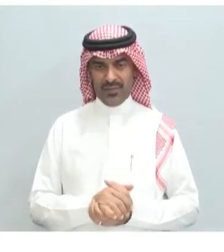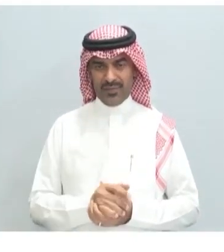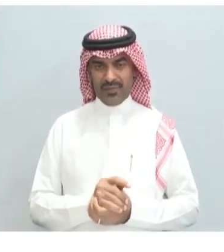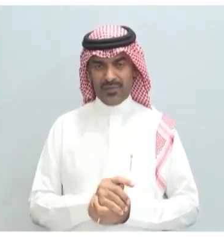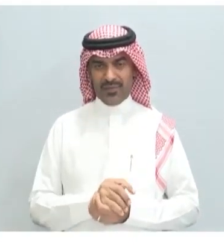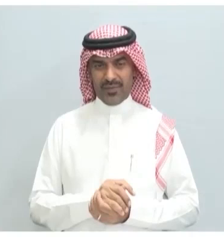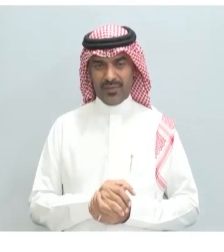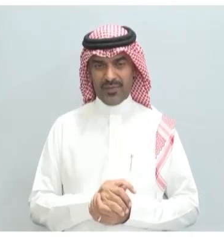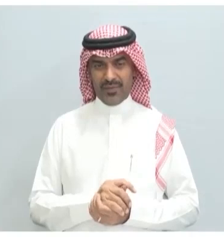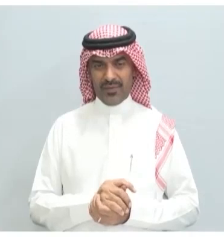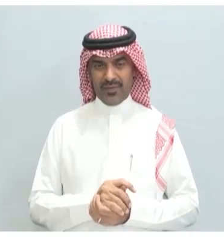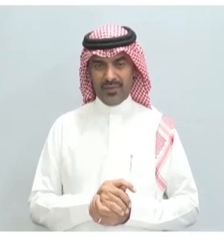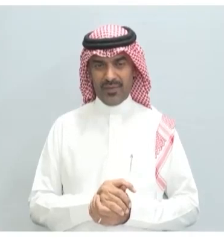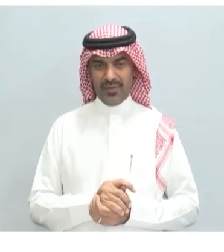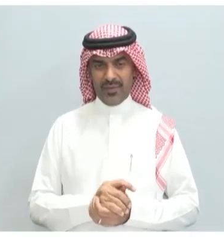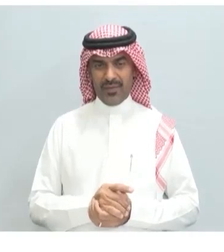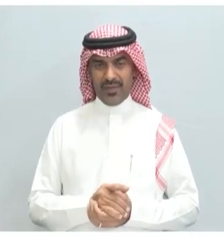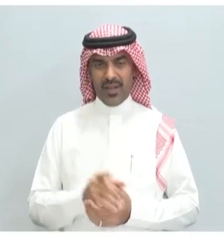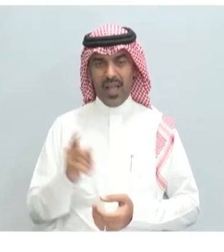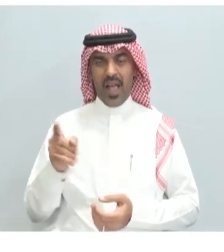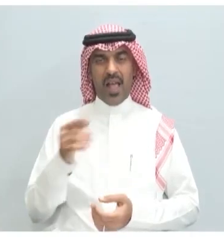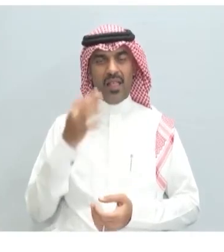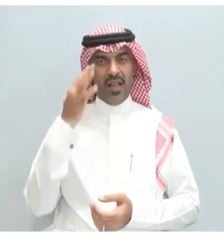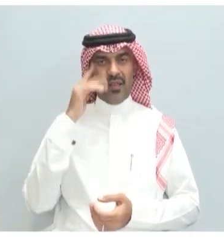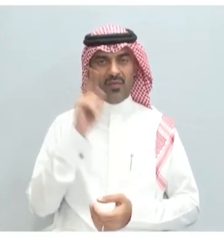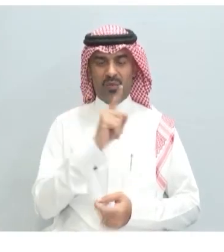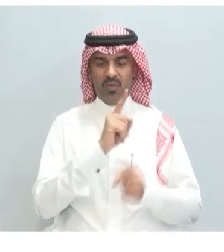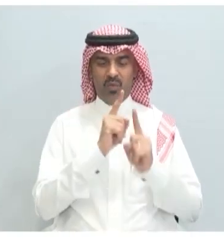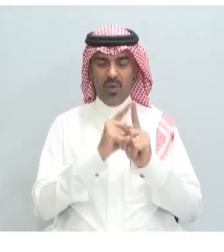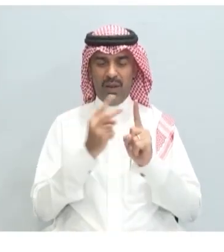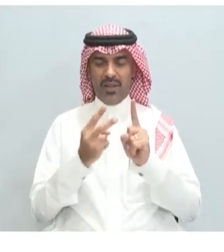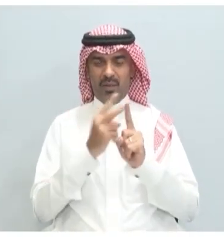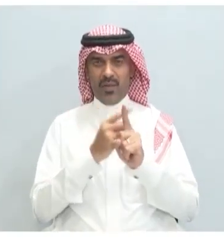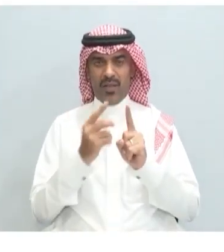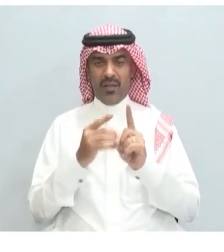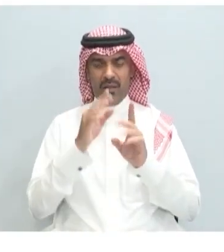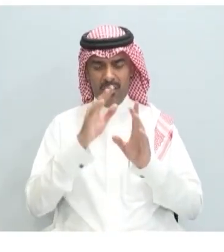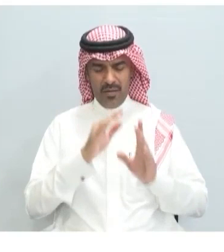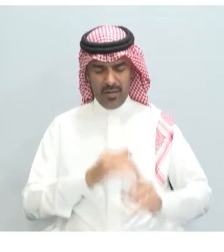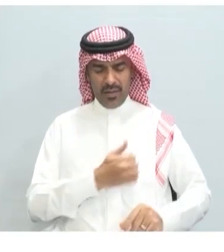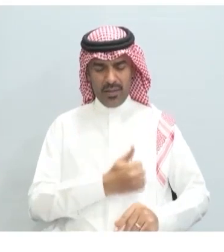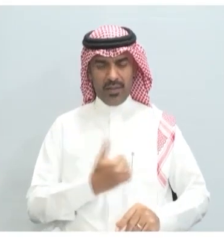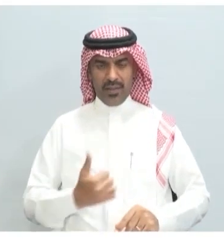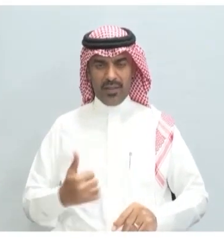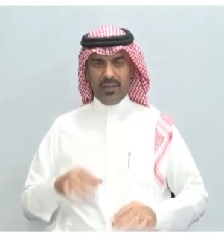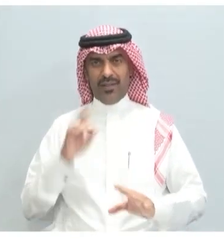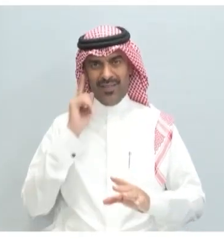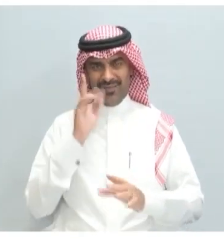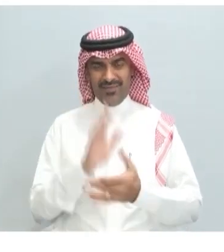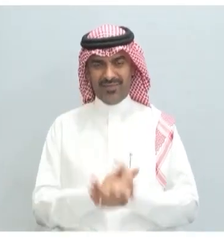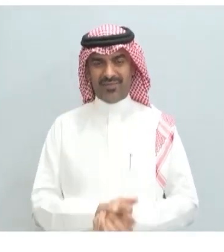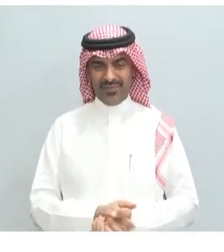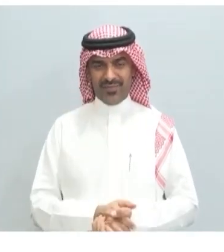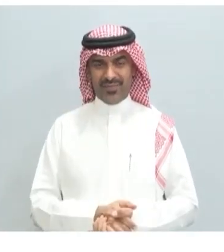واحد وث انا بس عشان خلاص هذا المثال يستمر معنا كثير واحد وست اخر شي وبعدين 2 وواحد